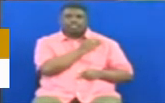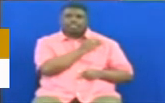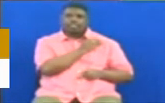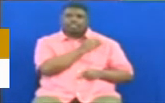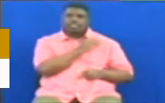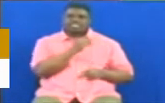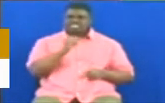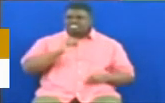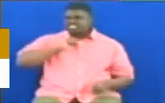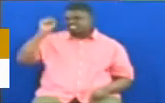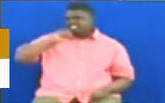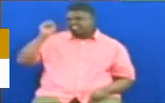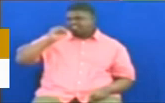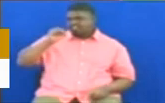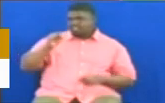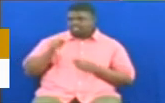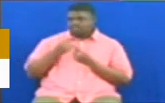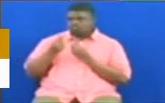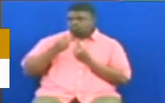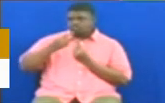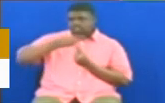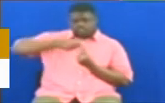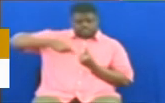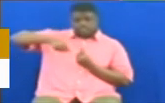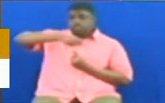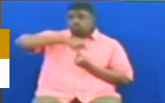kama sifa zinazozunguka cheo cha rais.